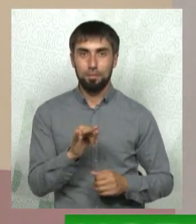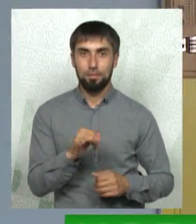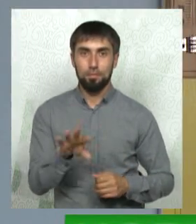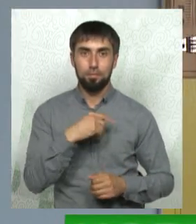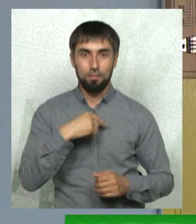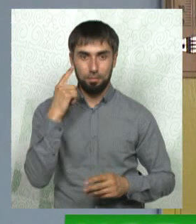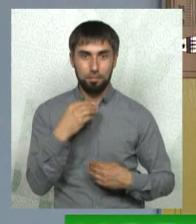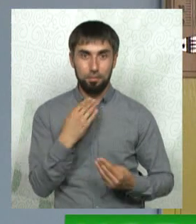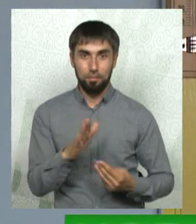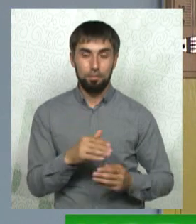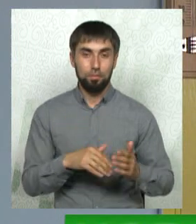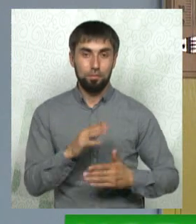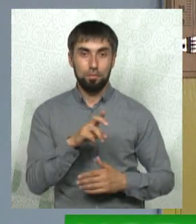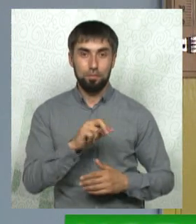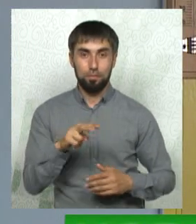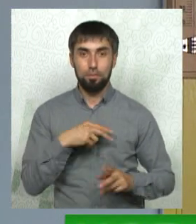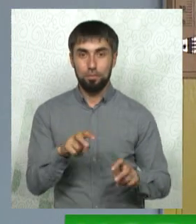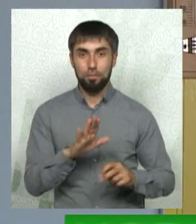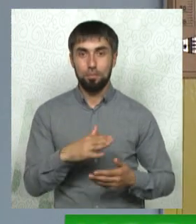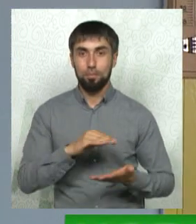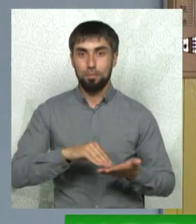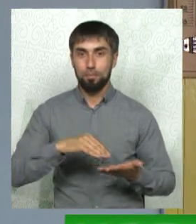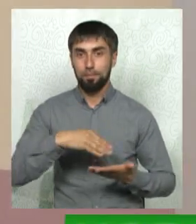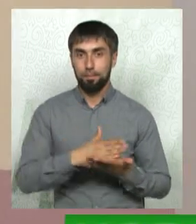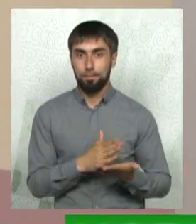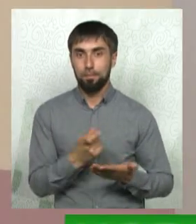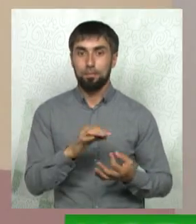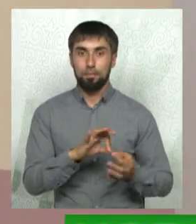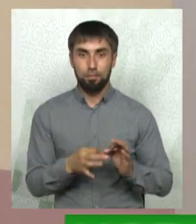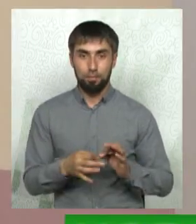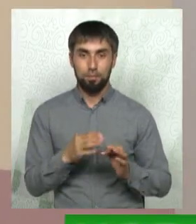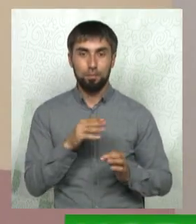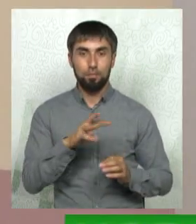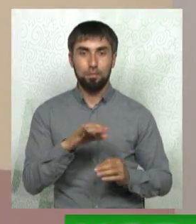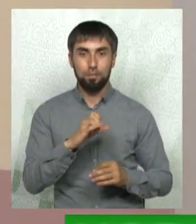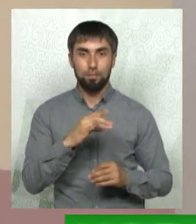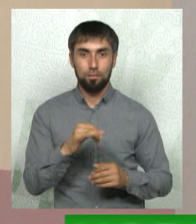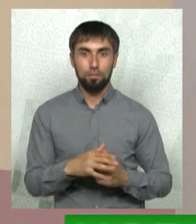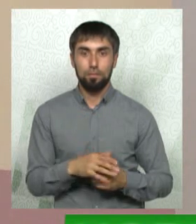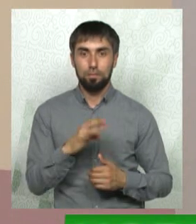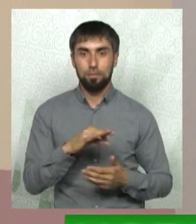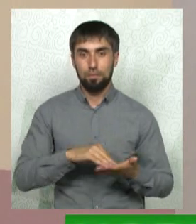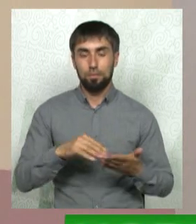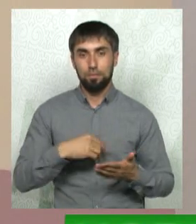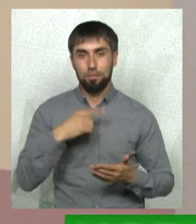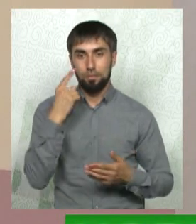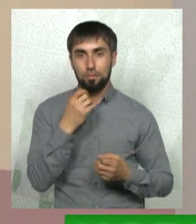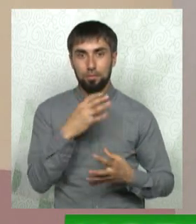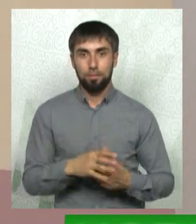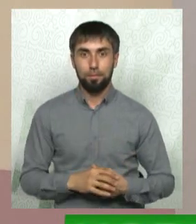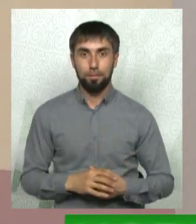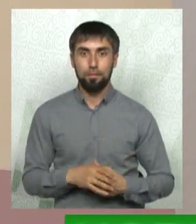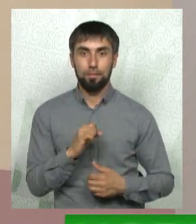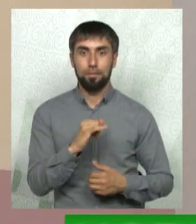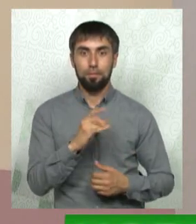хэтхон дикая бабал уже дуахту. Письменная часть язык халалай устный чо, но амязяй ох дикязяй что на хэтсу.